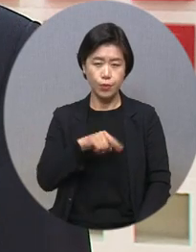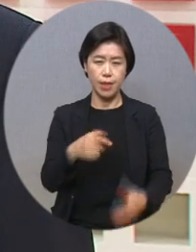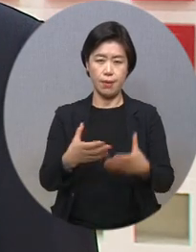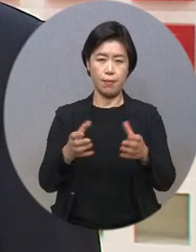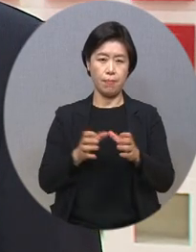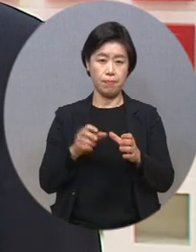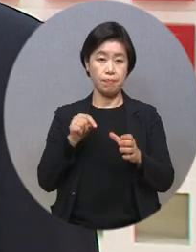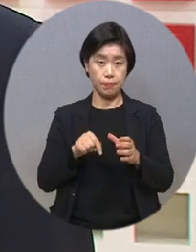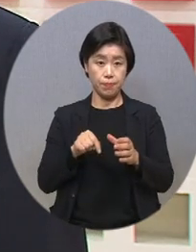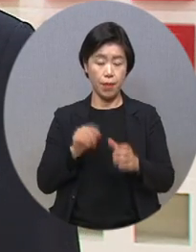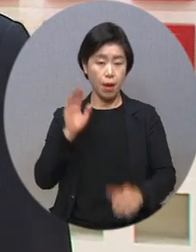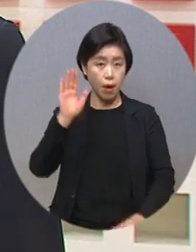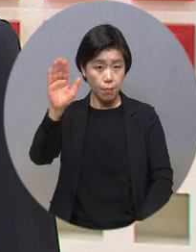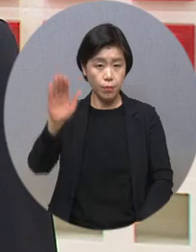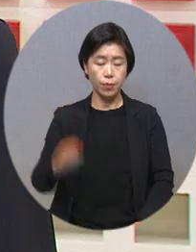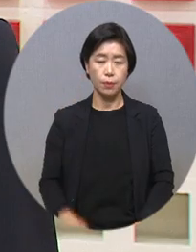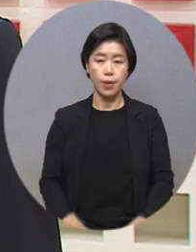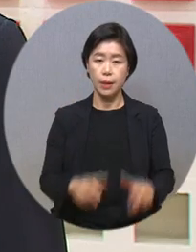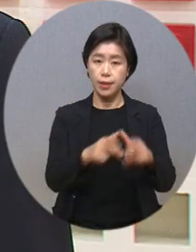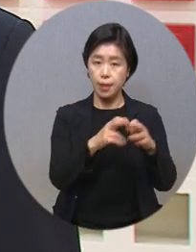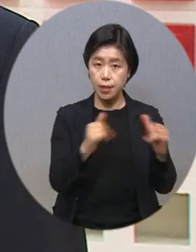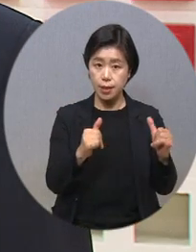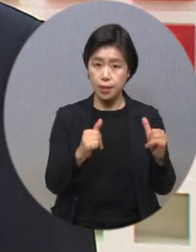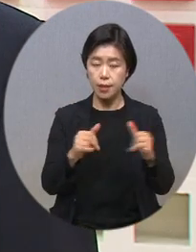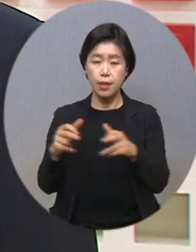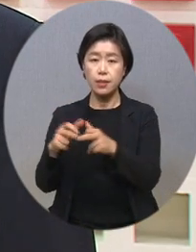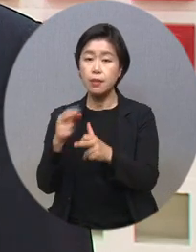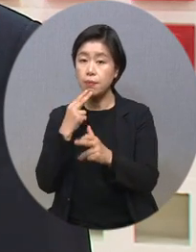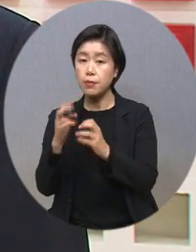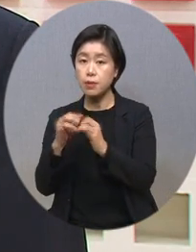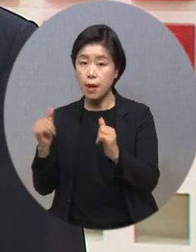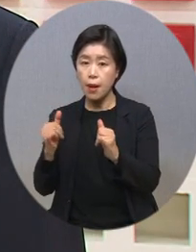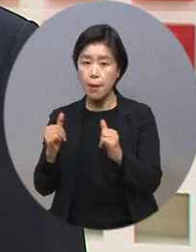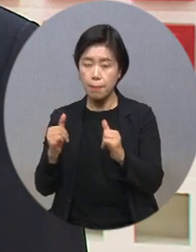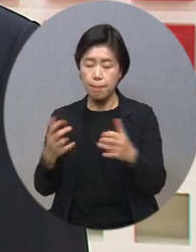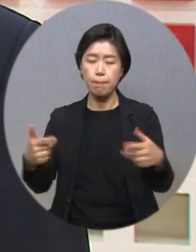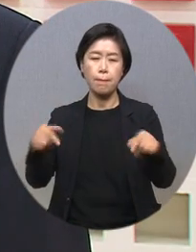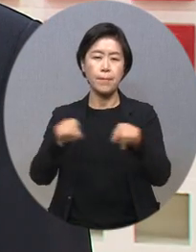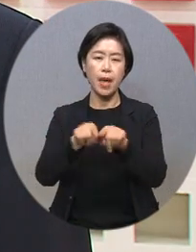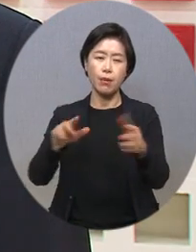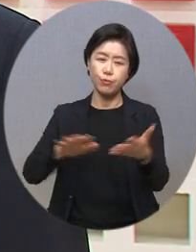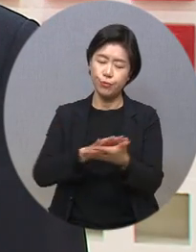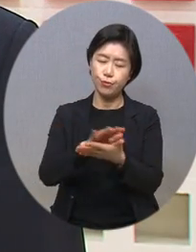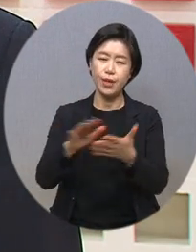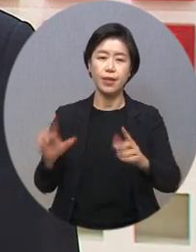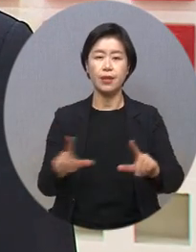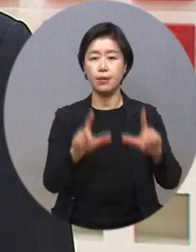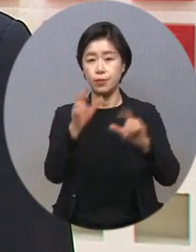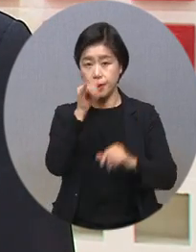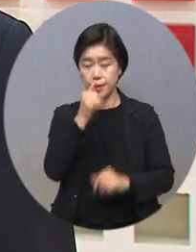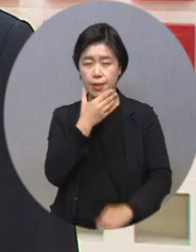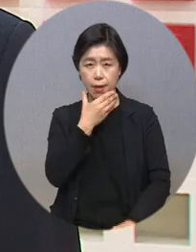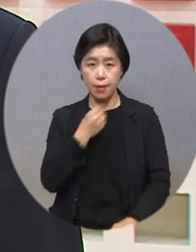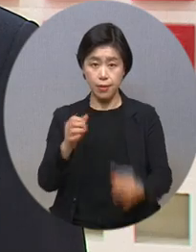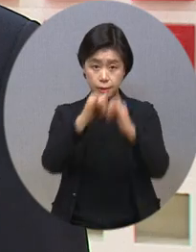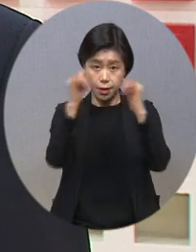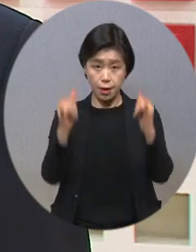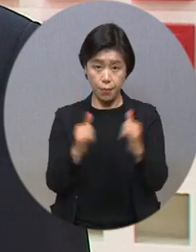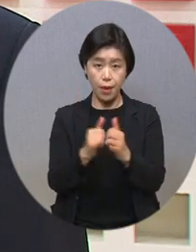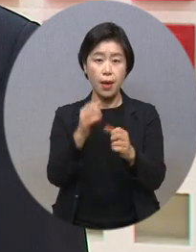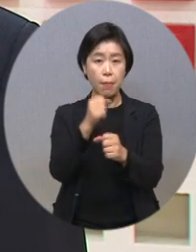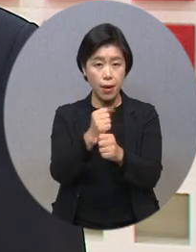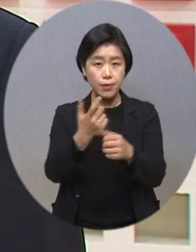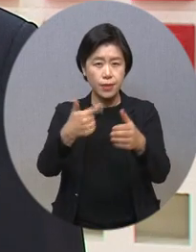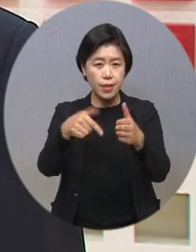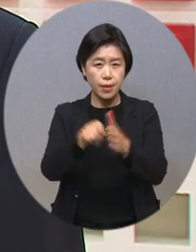앞으로도 장애인과 비장애인들이 올려 함께 설 갈 수 있는 행복한 사회를 만드는 데